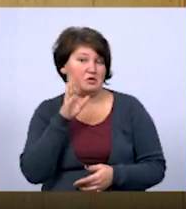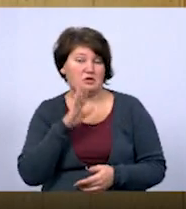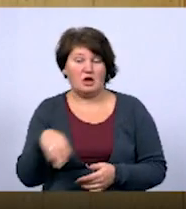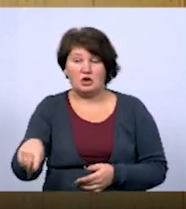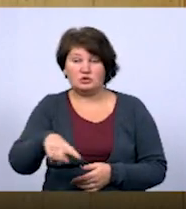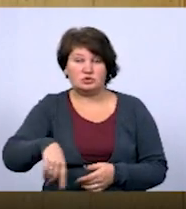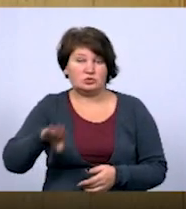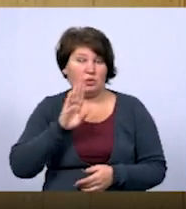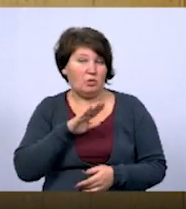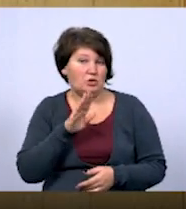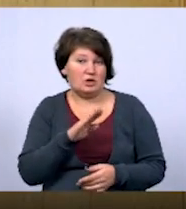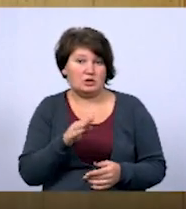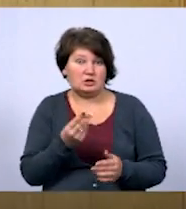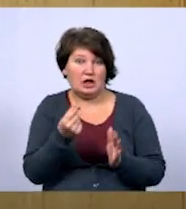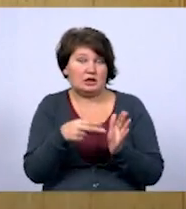але тарифи